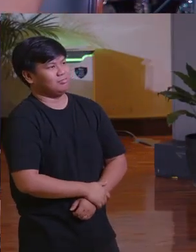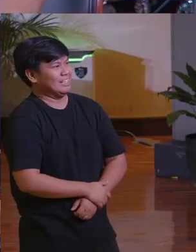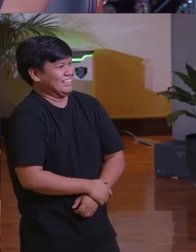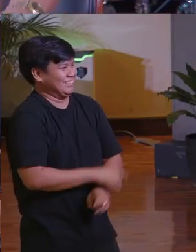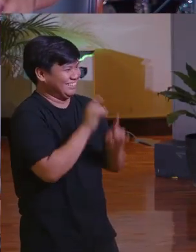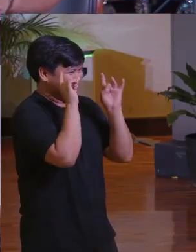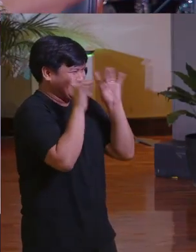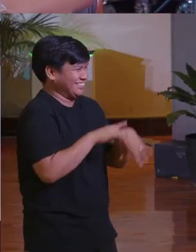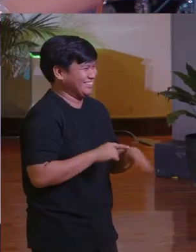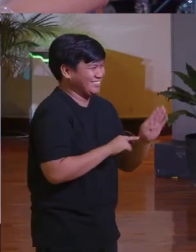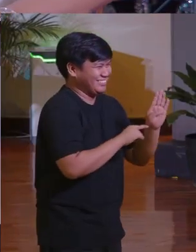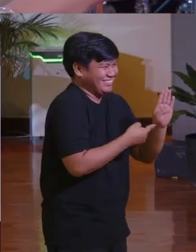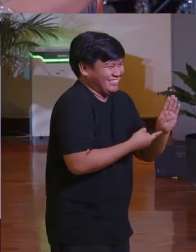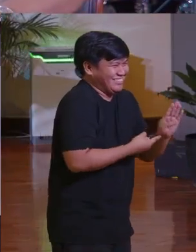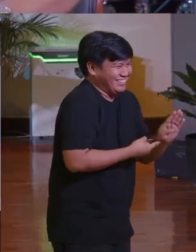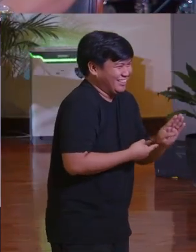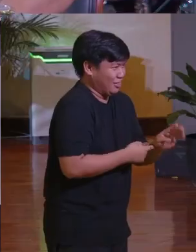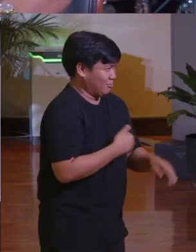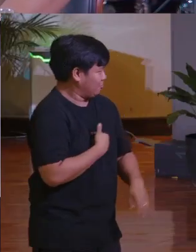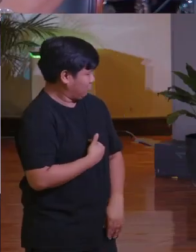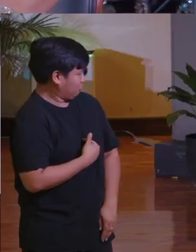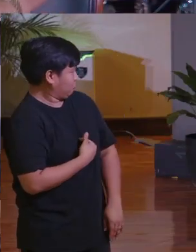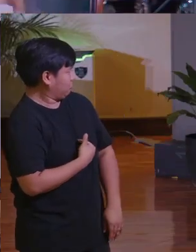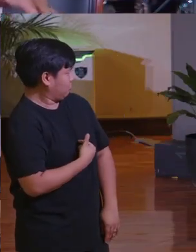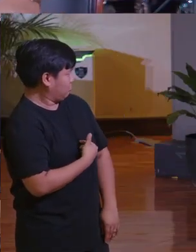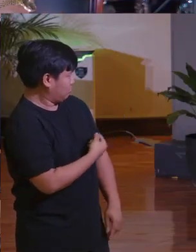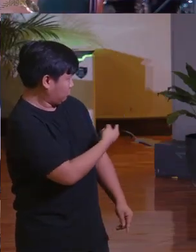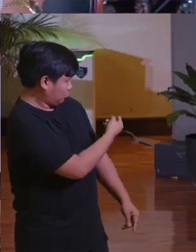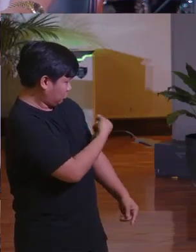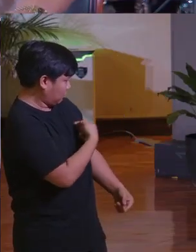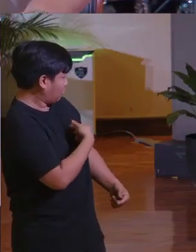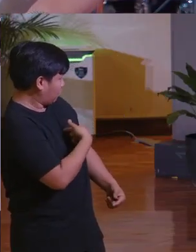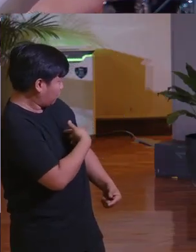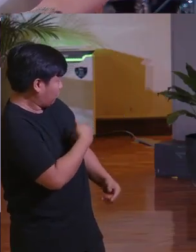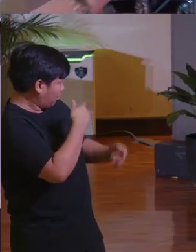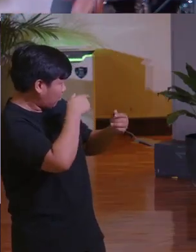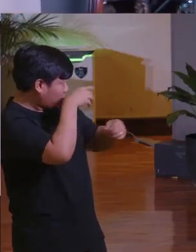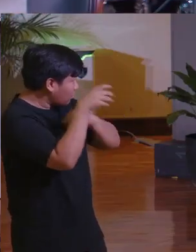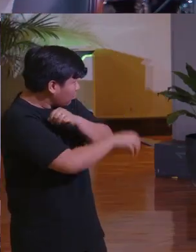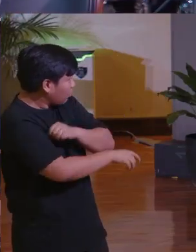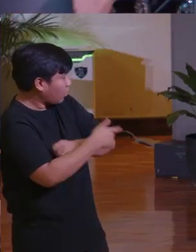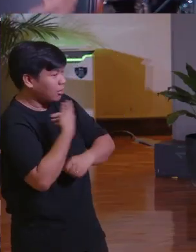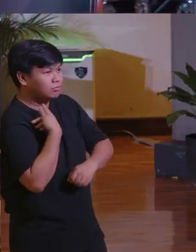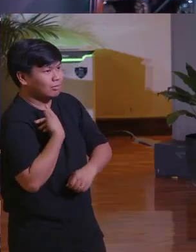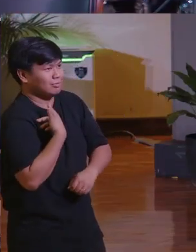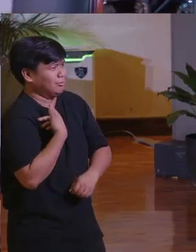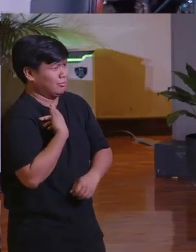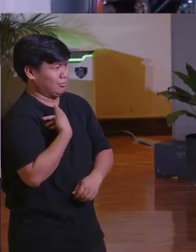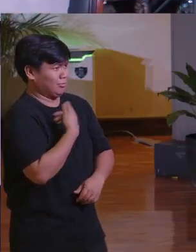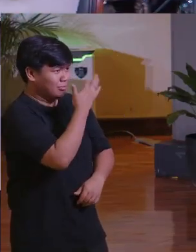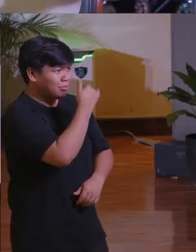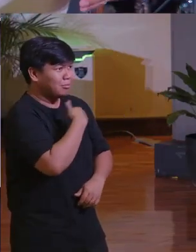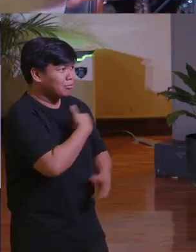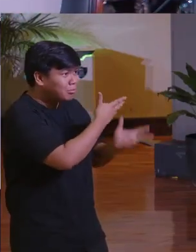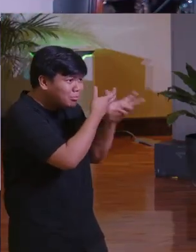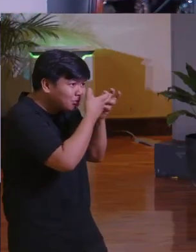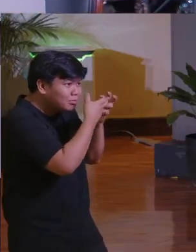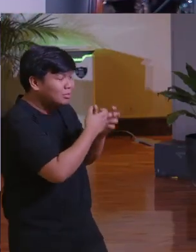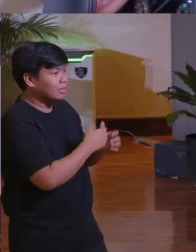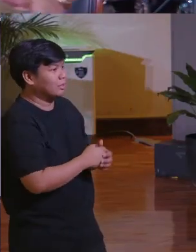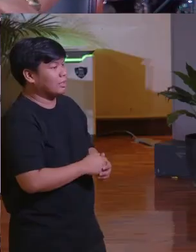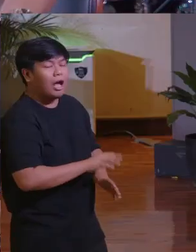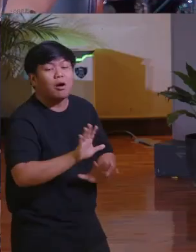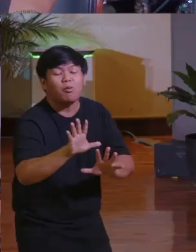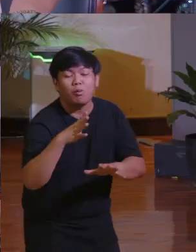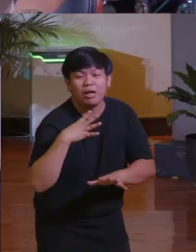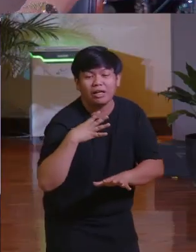Yung pong Ephesians 2, 1 to 3. Pero may magandang balita naman pagdating sa verse 4. But God, because of